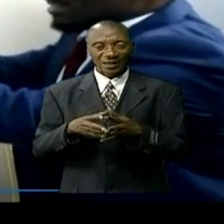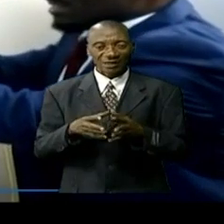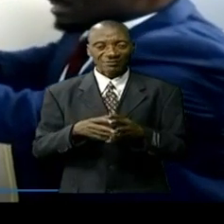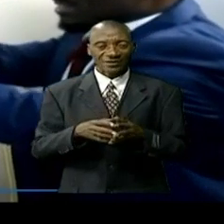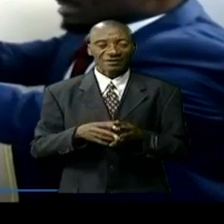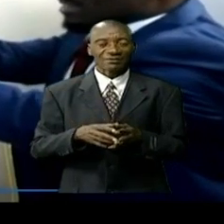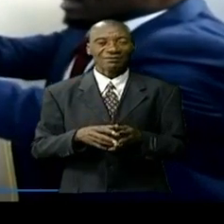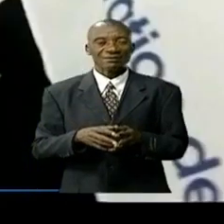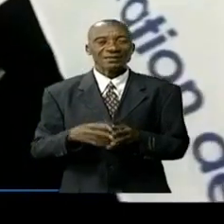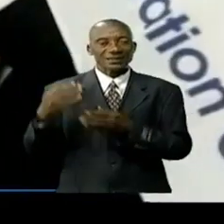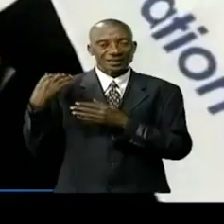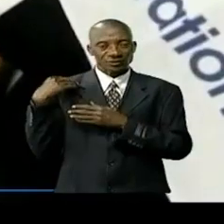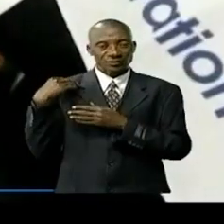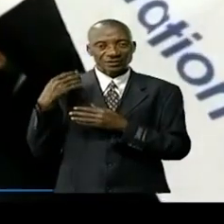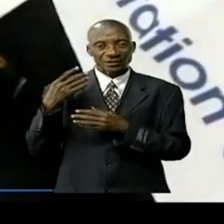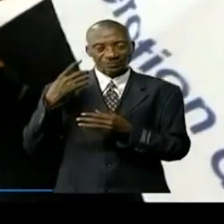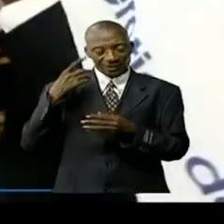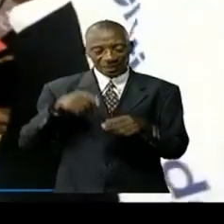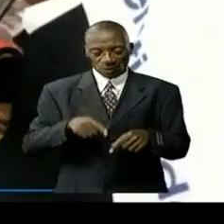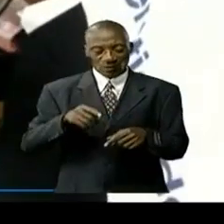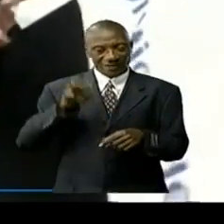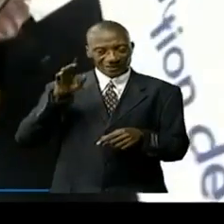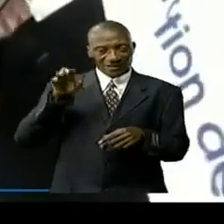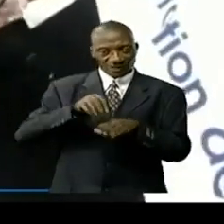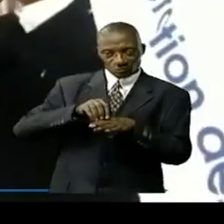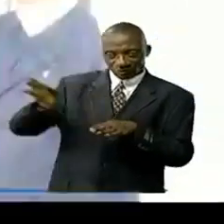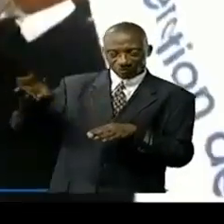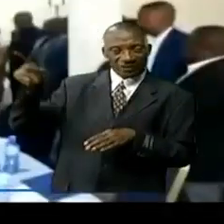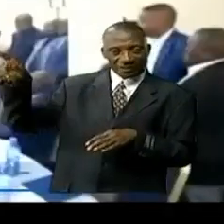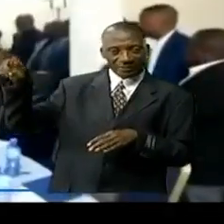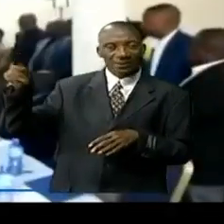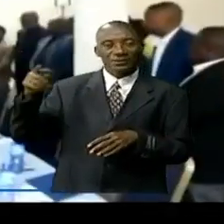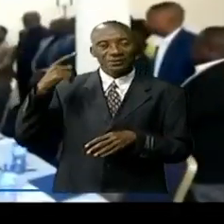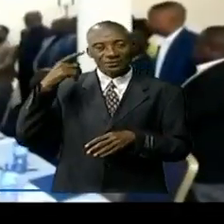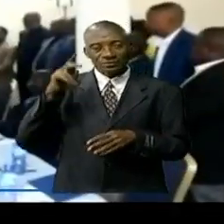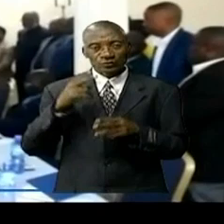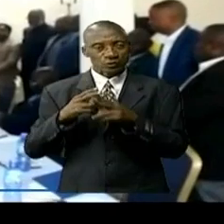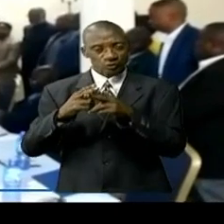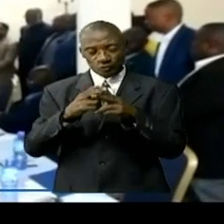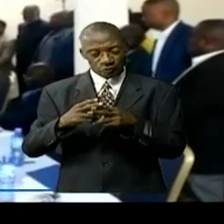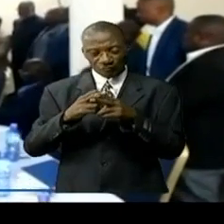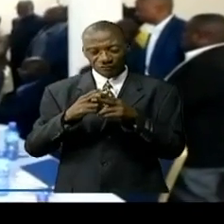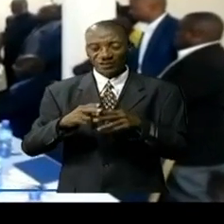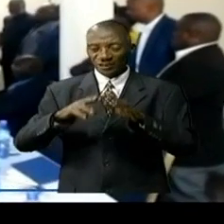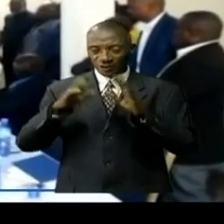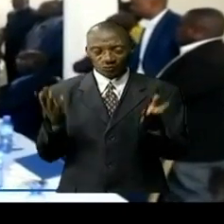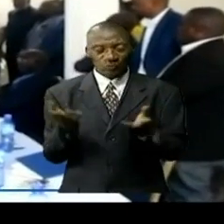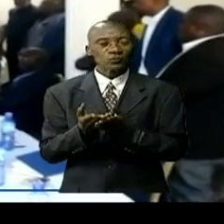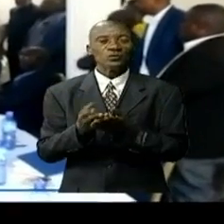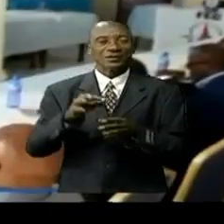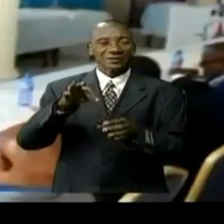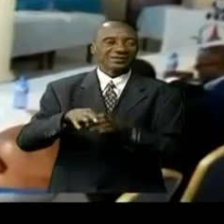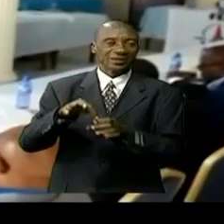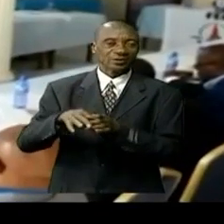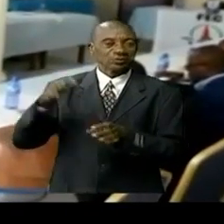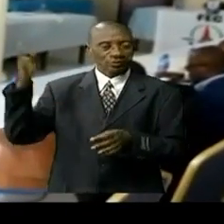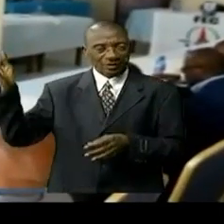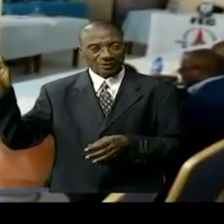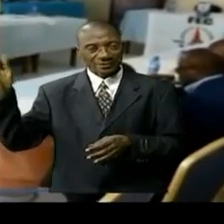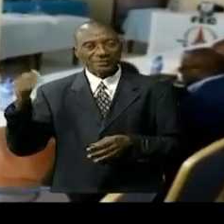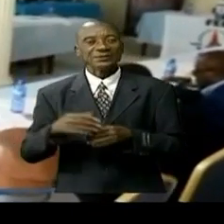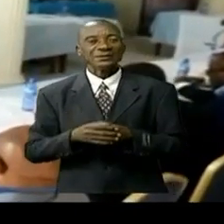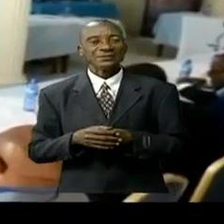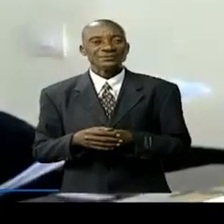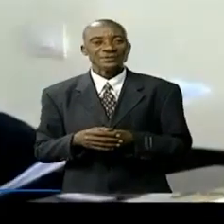des entreprises du Congo depuis Kinshasa, en mission de supervision de ces élections. Avant les élections, M. Baudouin Mambo Saloum, vice-président du